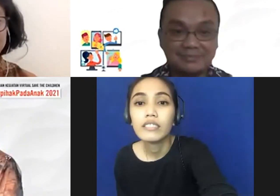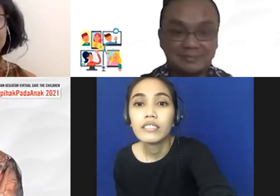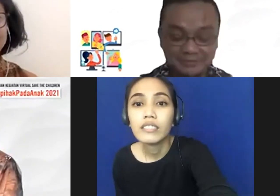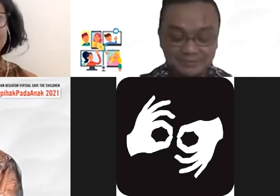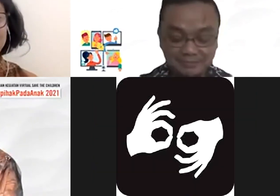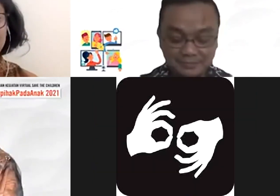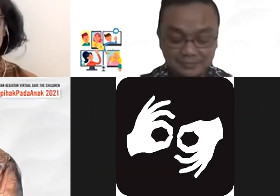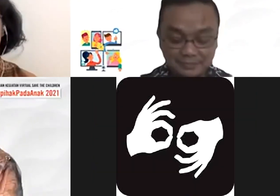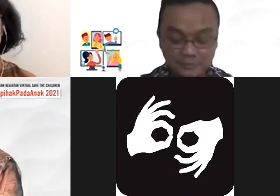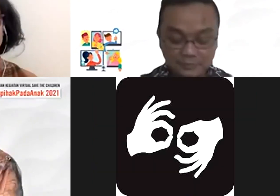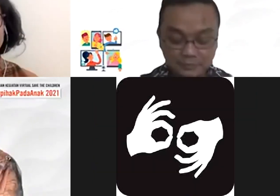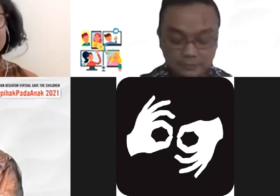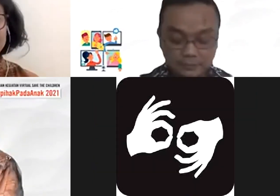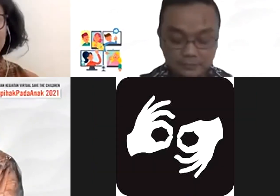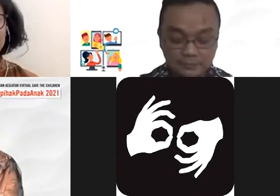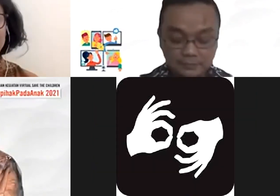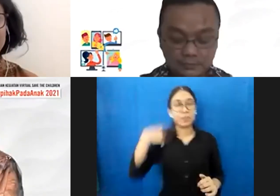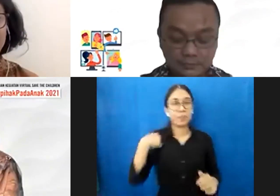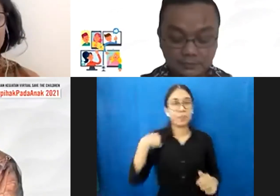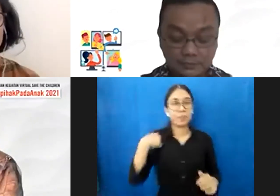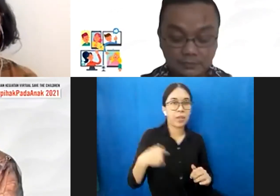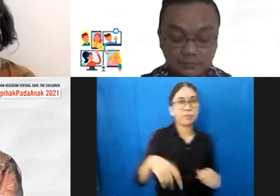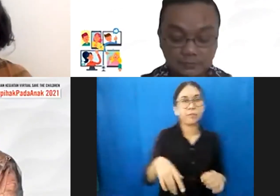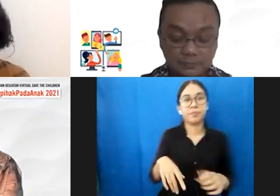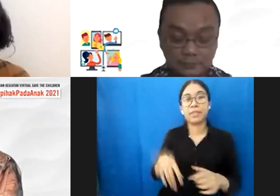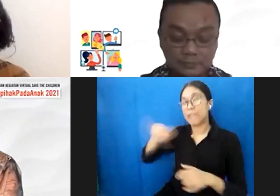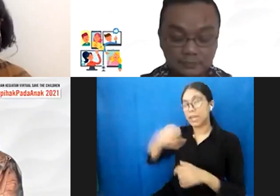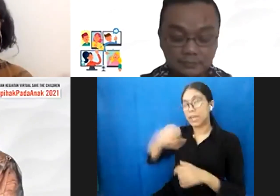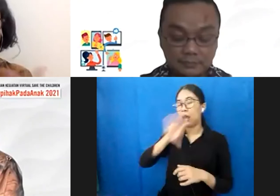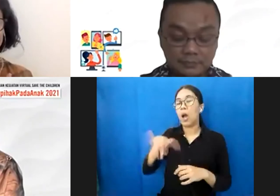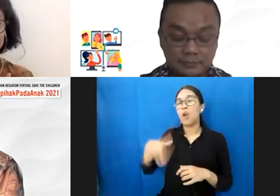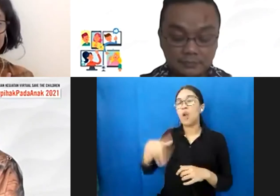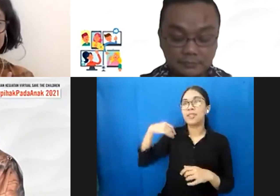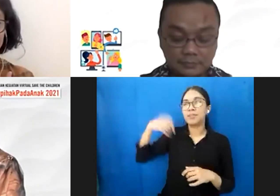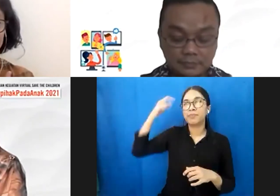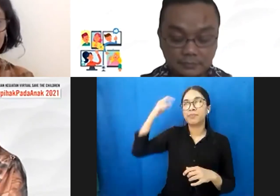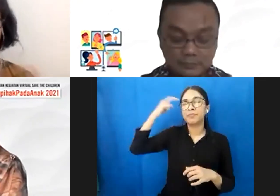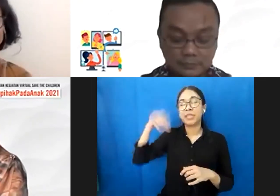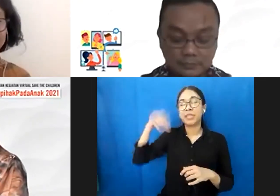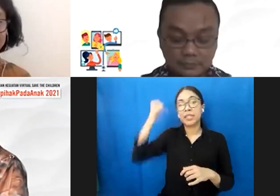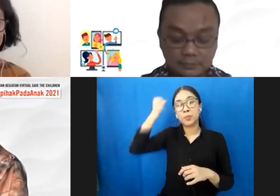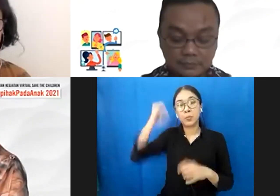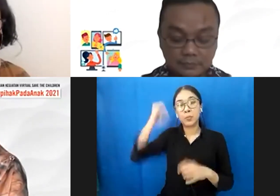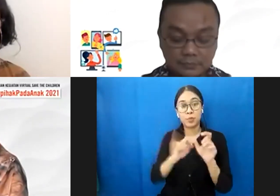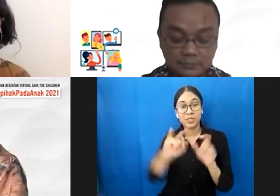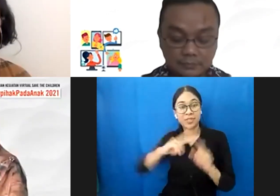kita sebagai orang tua juga mungkin rasanya ketika melakukan kegiatan untuk diri kita sendiri, kayaknya kita lagi mengabaikan anak kita gitu ya,